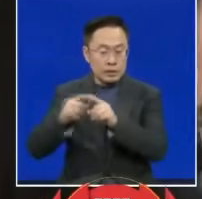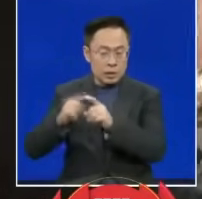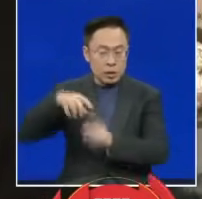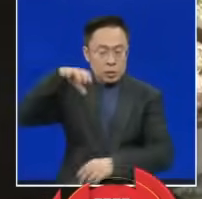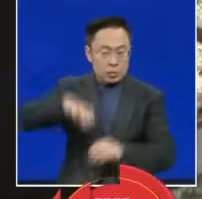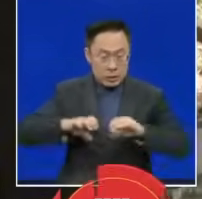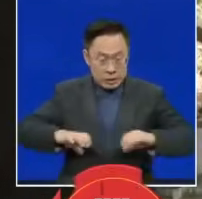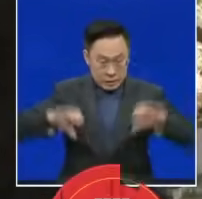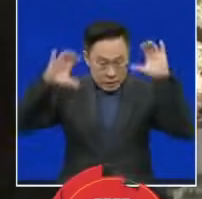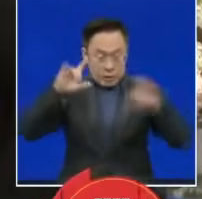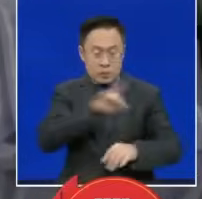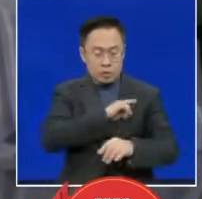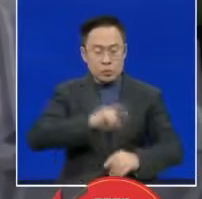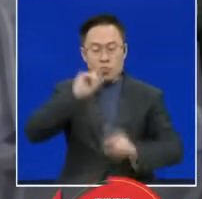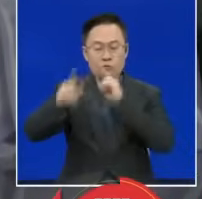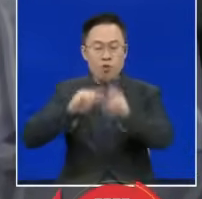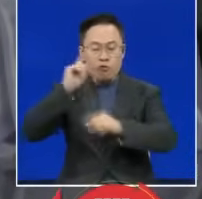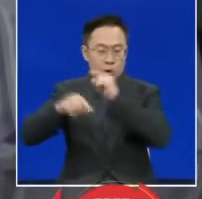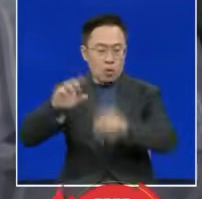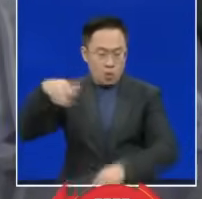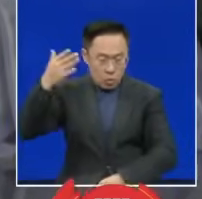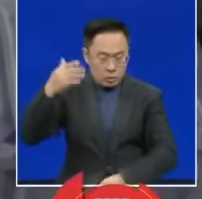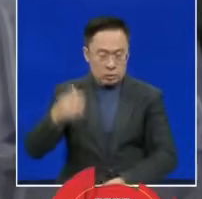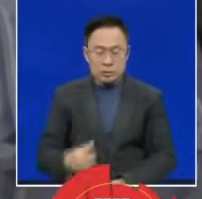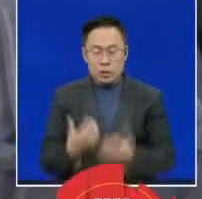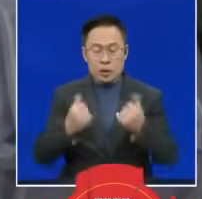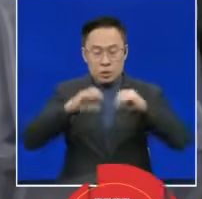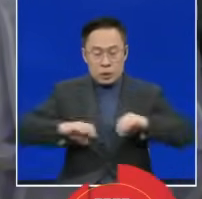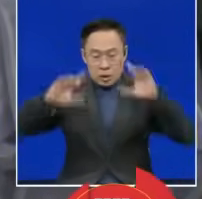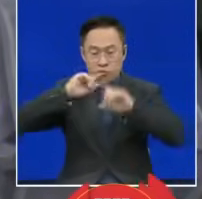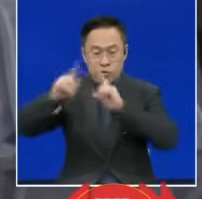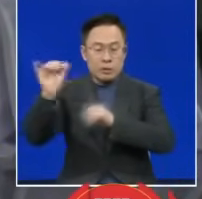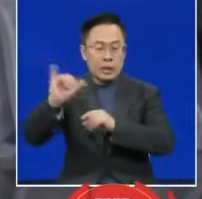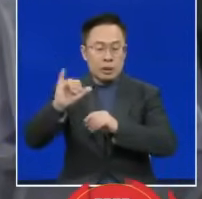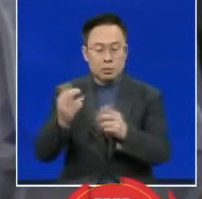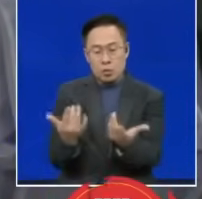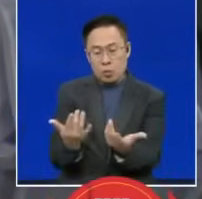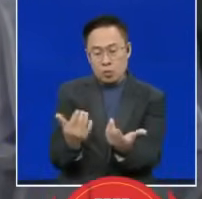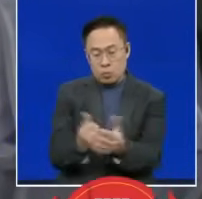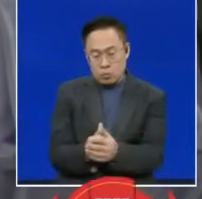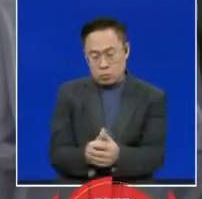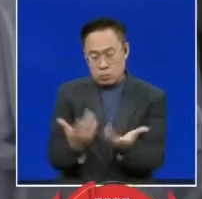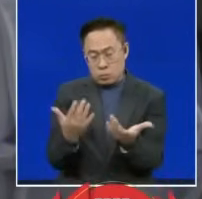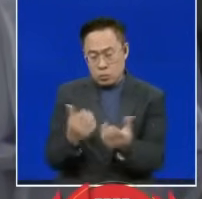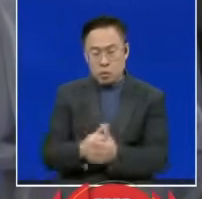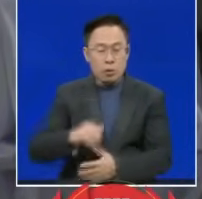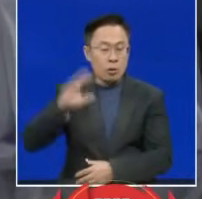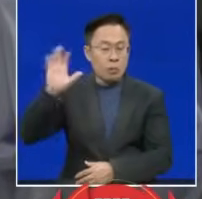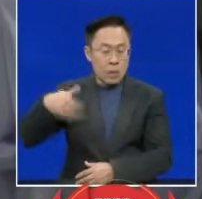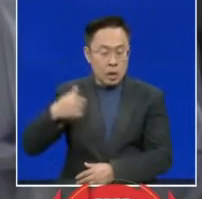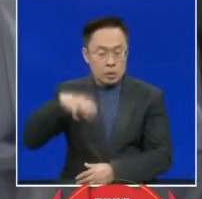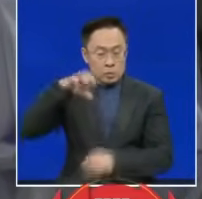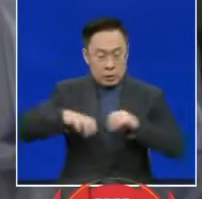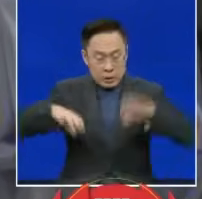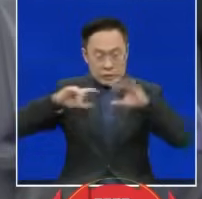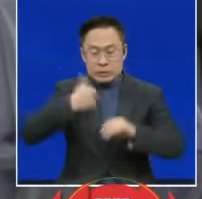กล่าวโทษจะได้แจ้งข้อกล่าวหาพร้อมกันทีเดียวแต่ทีนี้เนี่ยเค้าก็ถามเอ๊ะแล้วทำไมถึงยังไม่แจ้งข้อกล่าวหาเหมือนรายอื่นๆล่ะที่